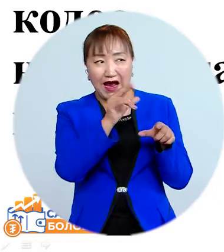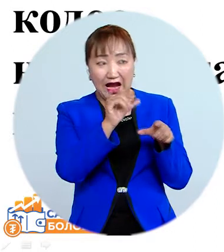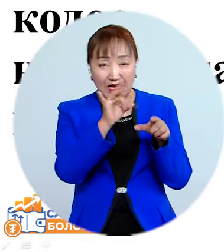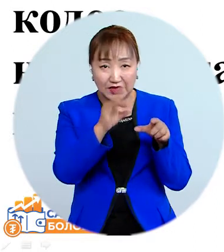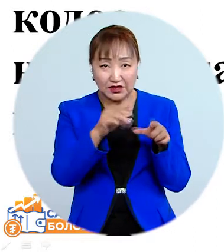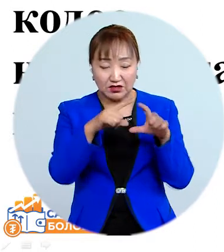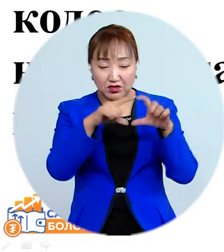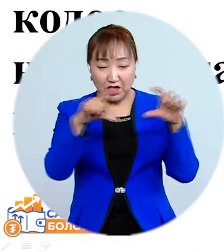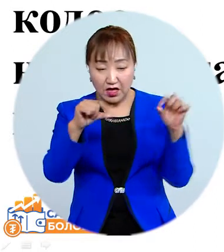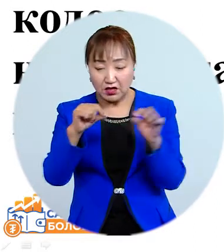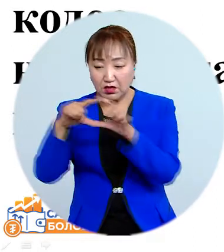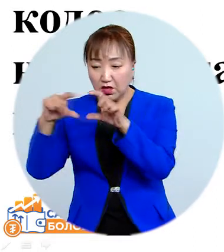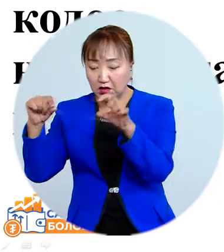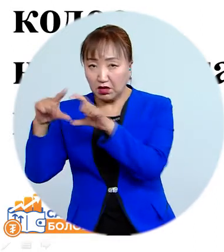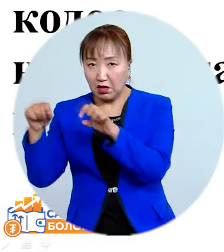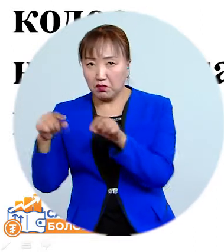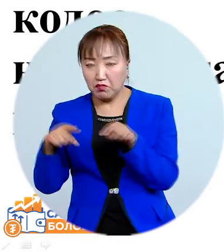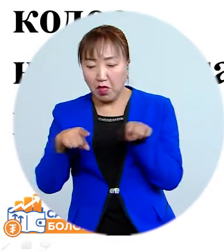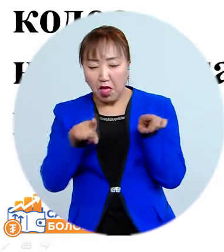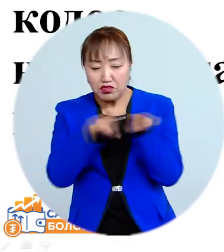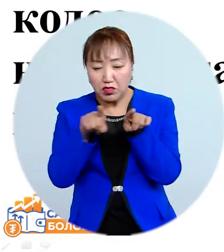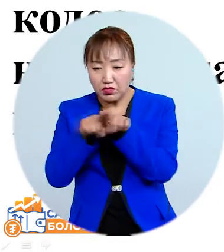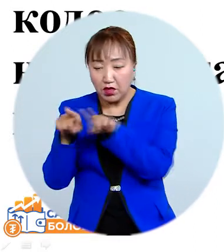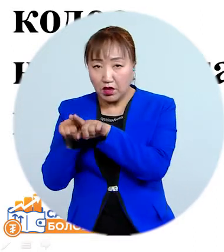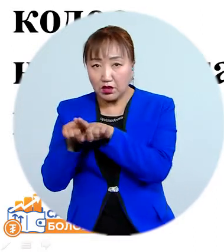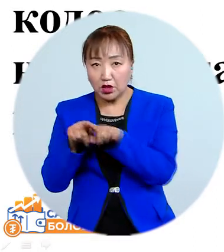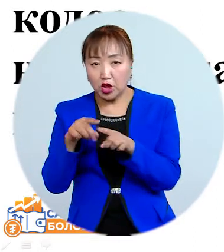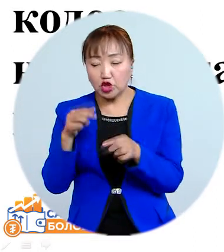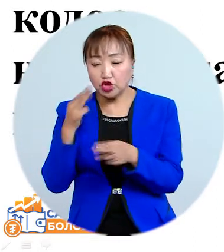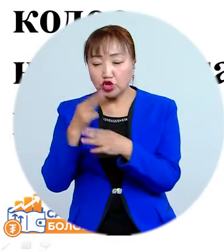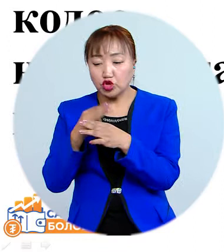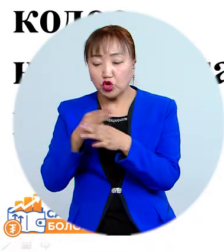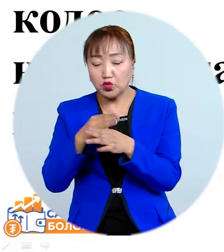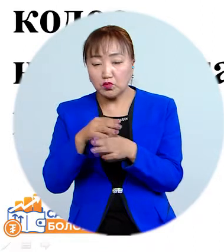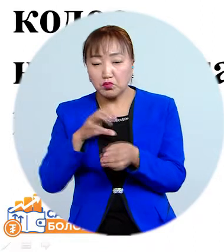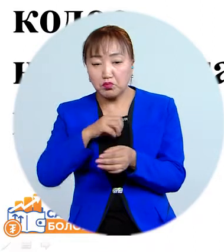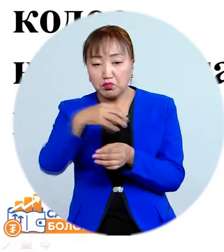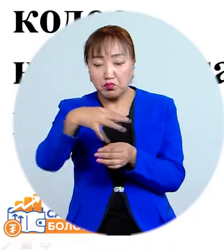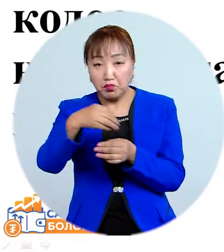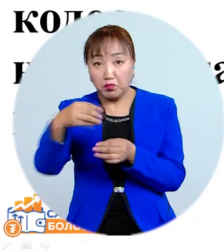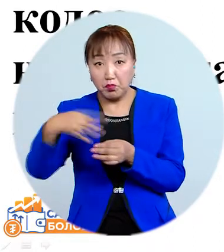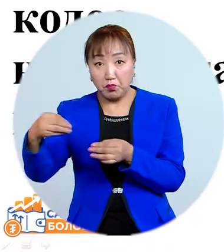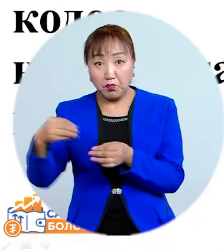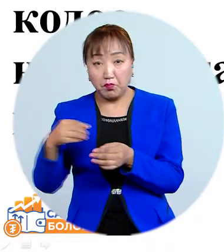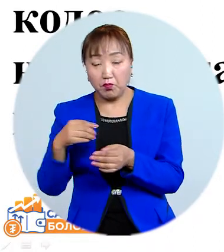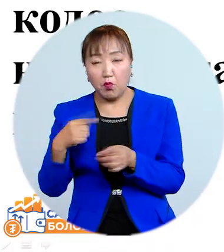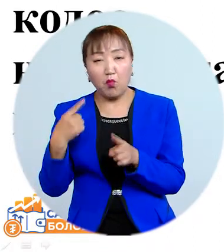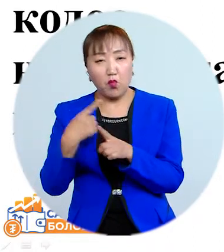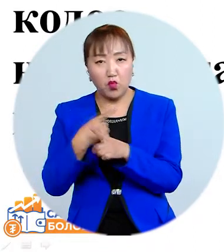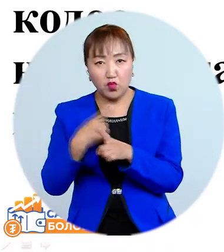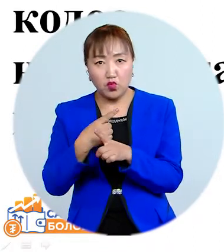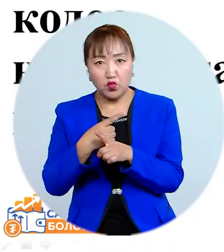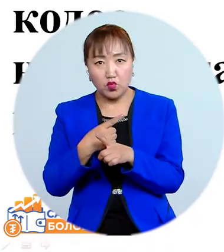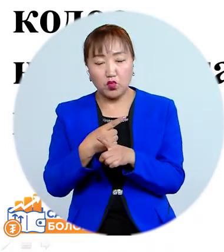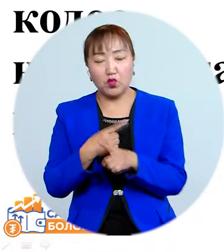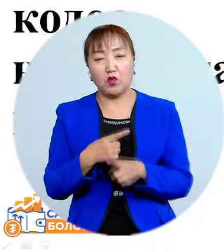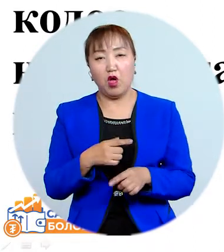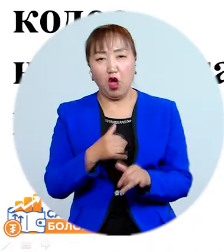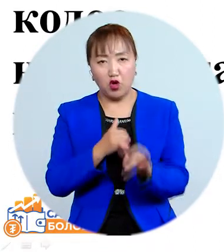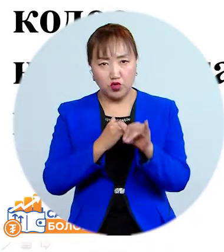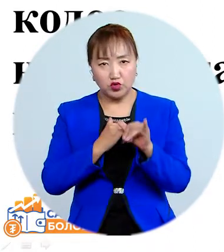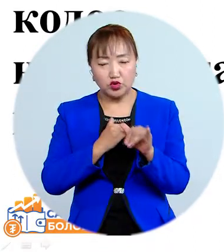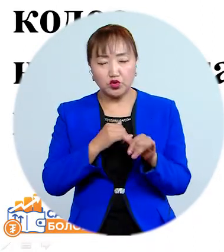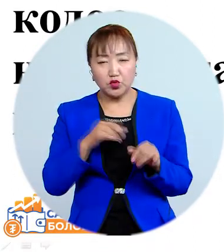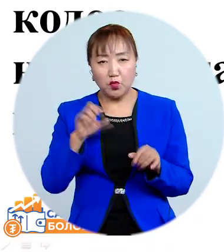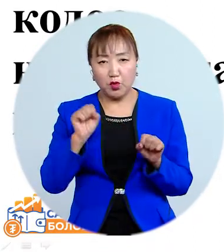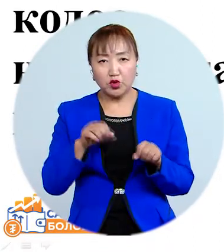тий одоо нууц үгнүүд дээр адил тоонууд авдаг. Энэ нь бас өөрөө санхүүгийн луйварын бас сохирогч болох магадaltaй байдаг учраас